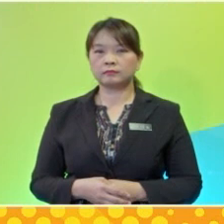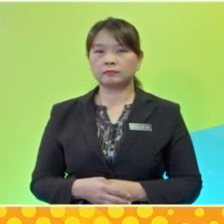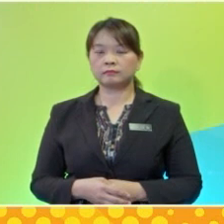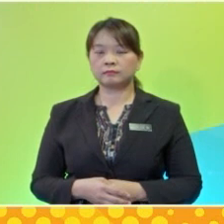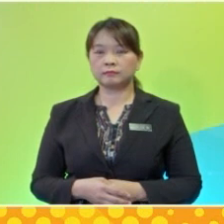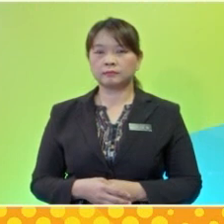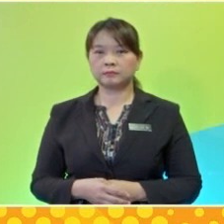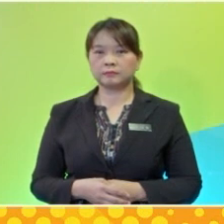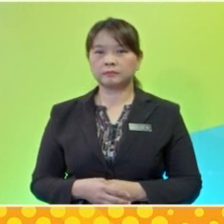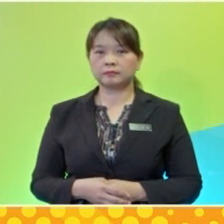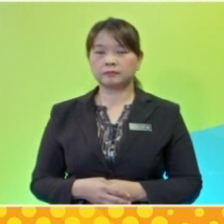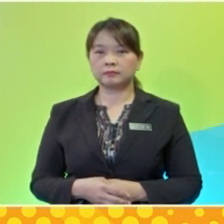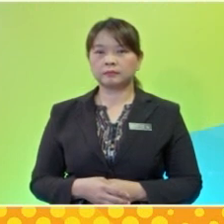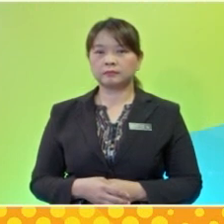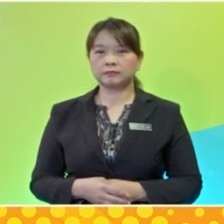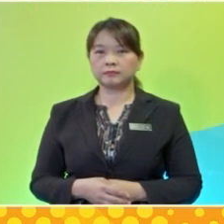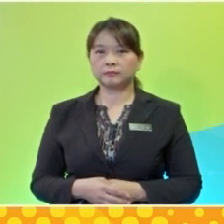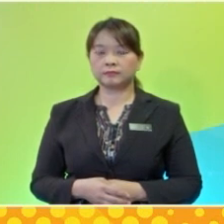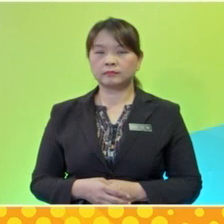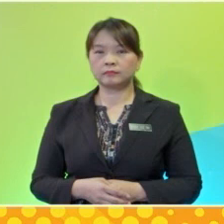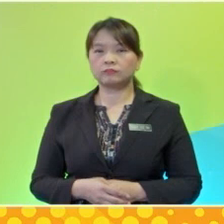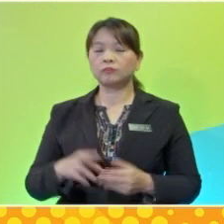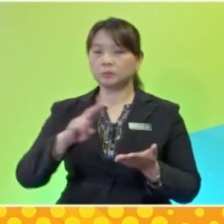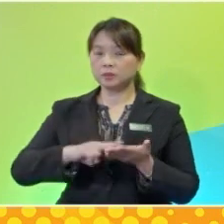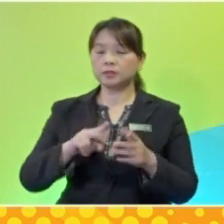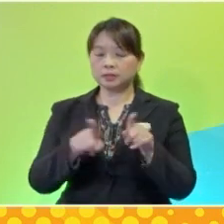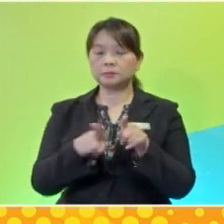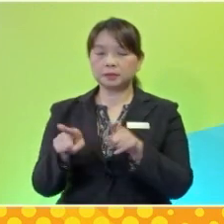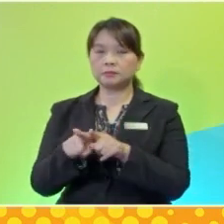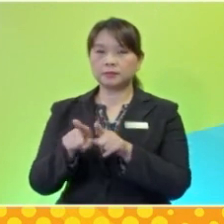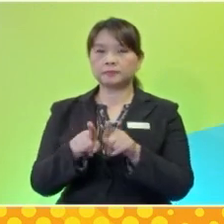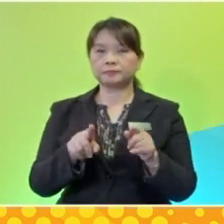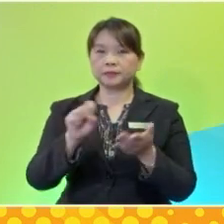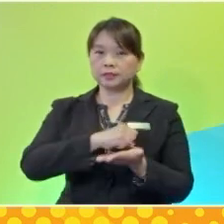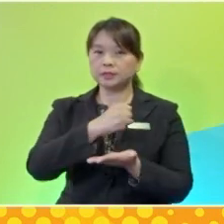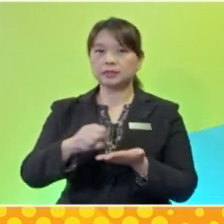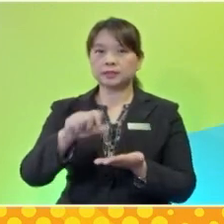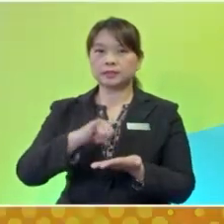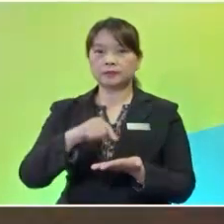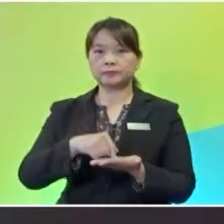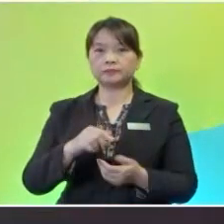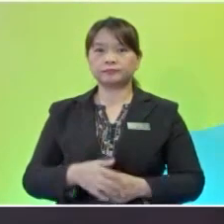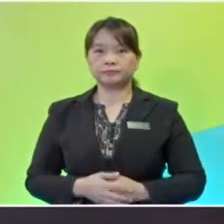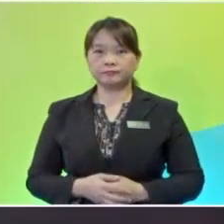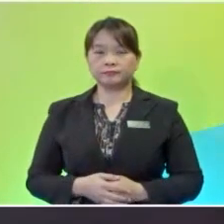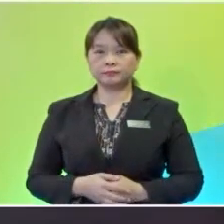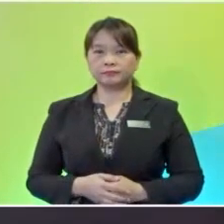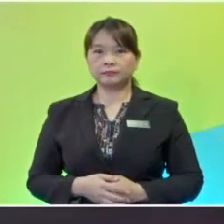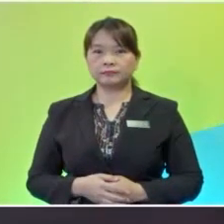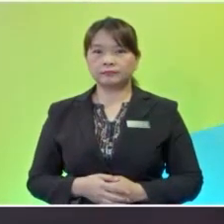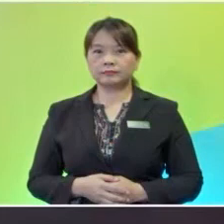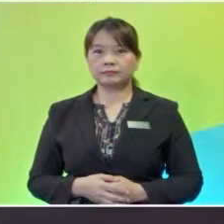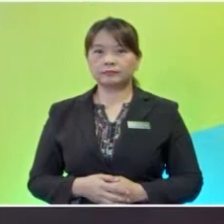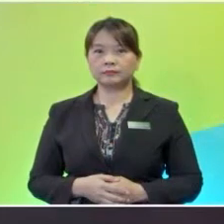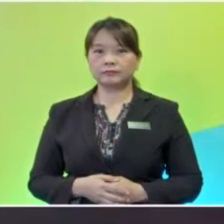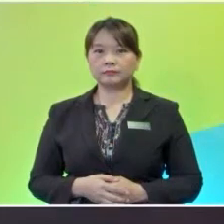躯，也爱你坚持的位置，足下的土地。 那老师给你